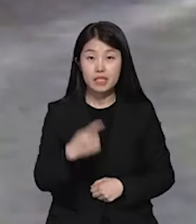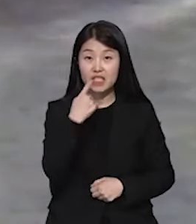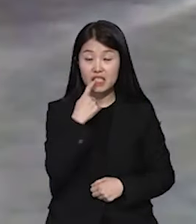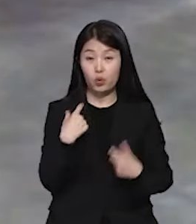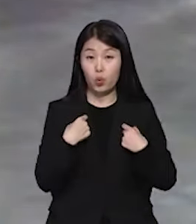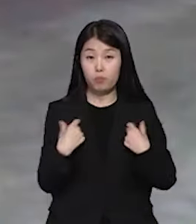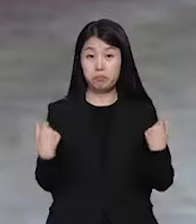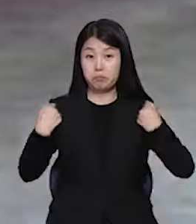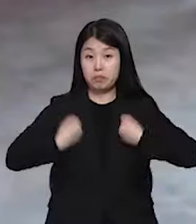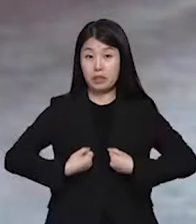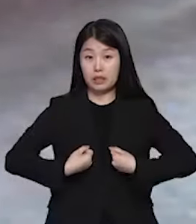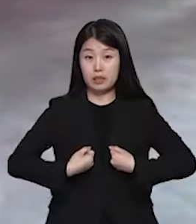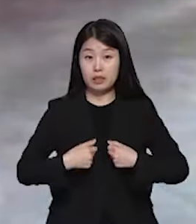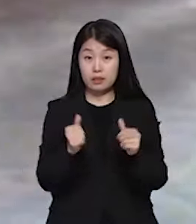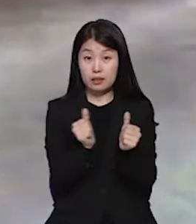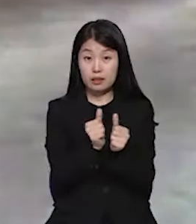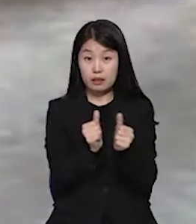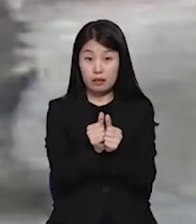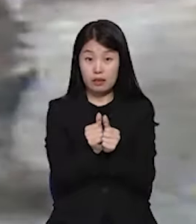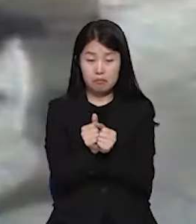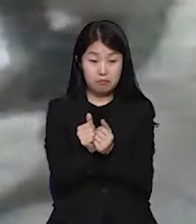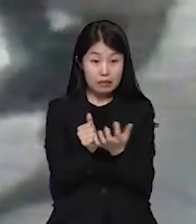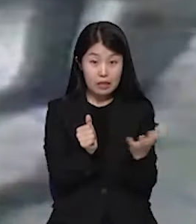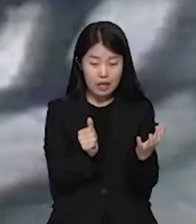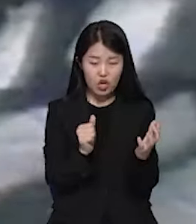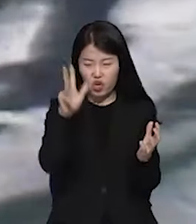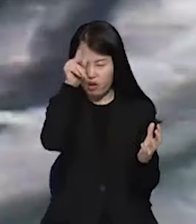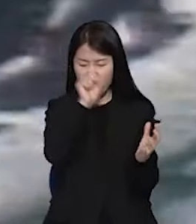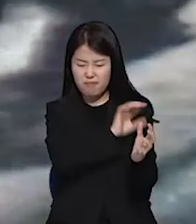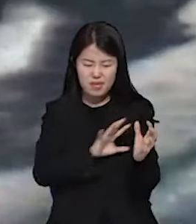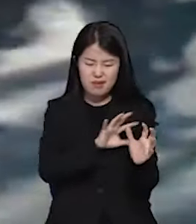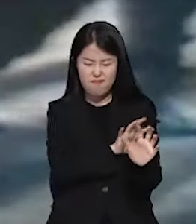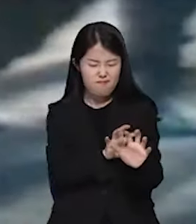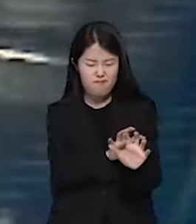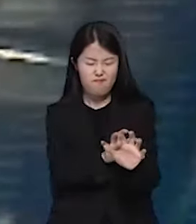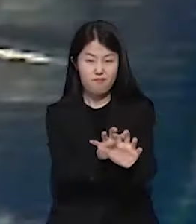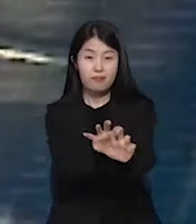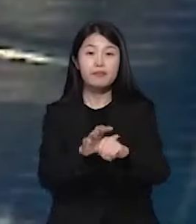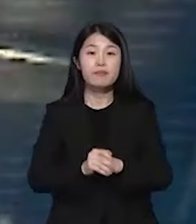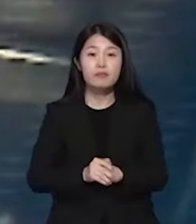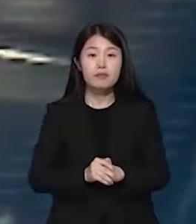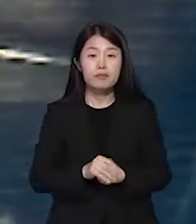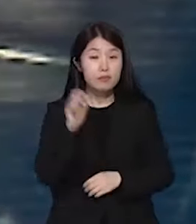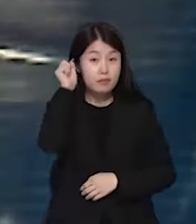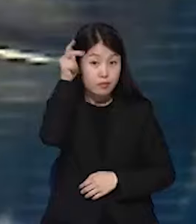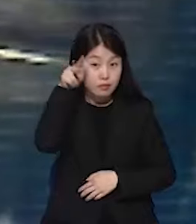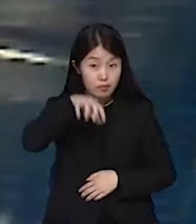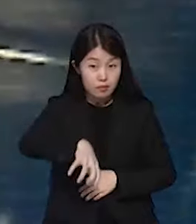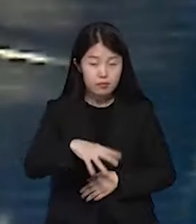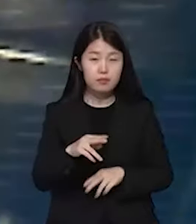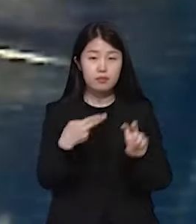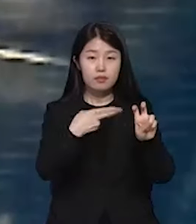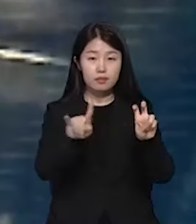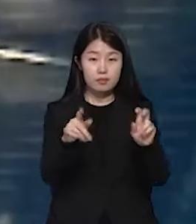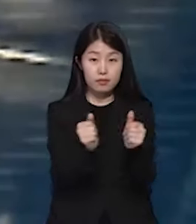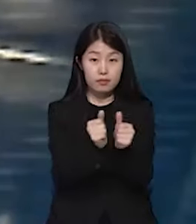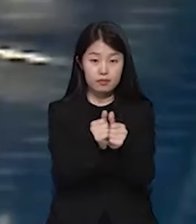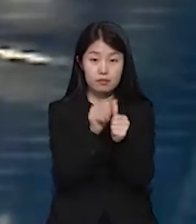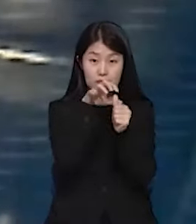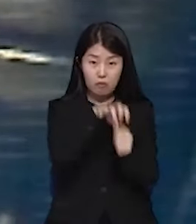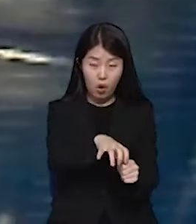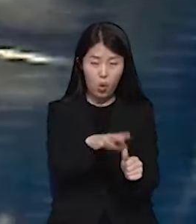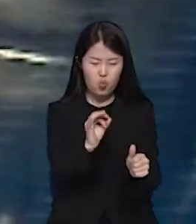흰옷을 입은 건장한 남성들이 경찰에 둘러싸인 채 출구로 향합니다. 숙박업소에서 20대 남성을